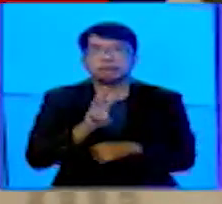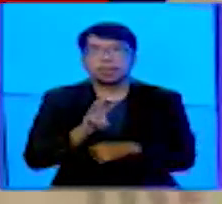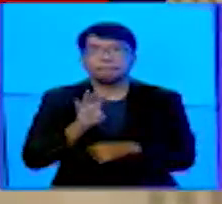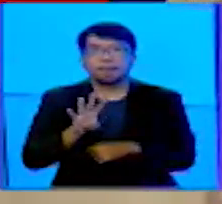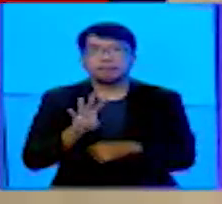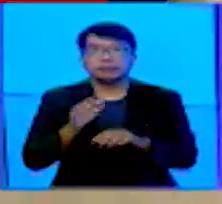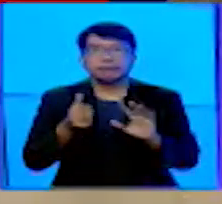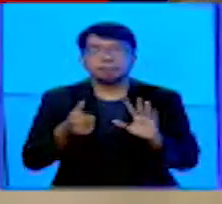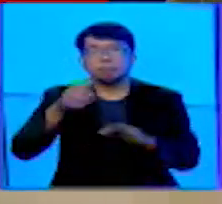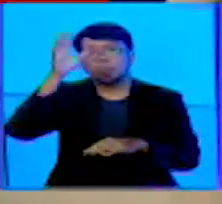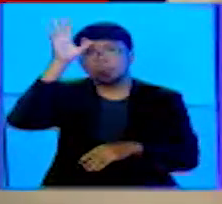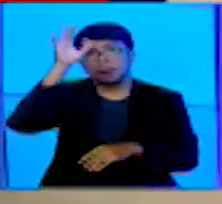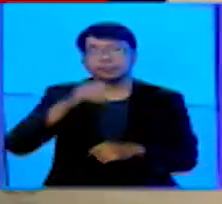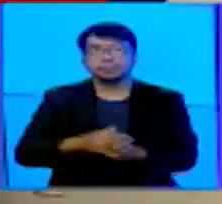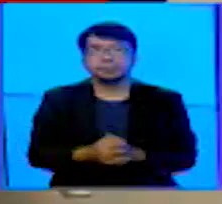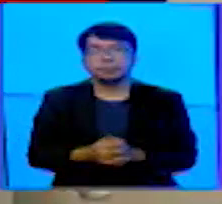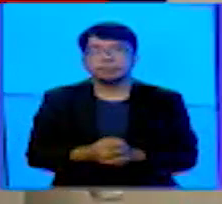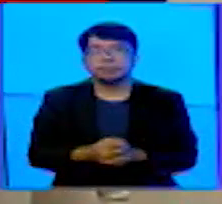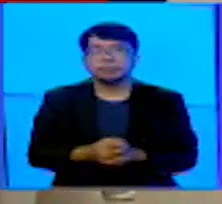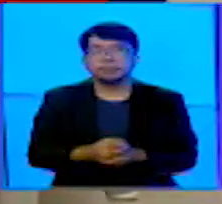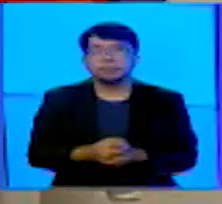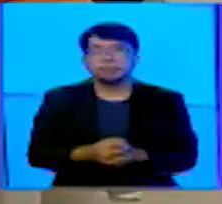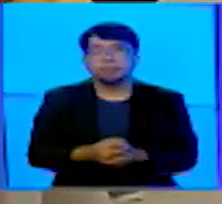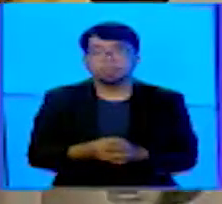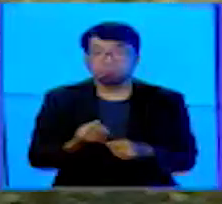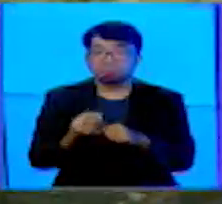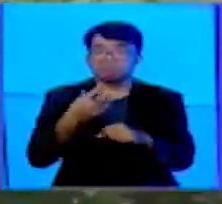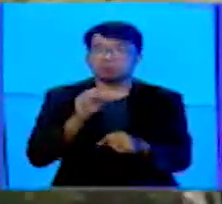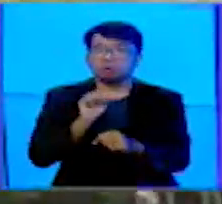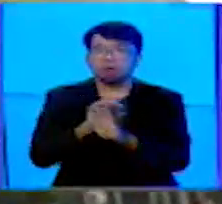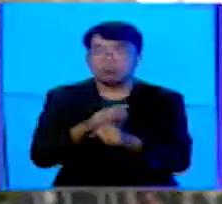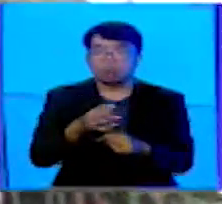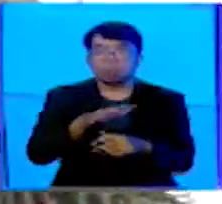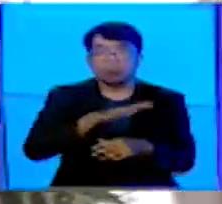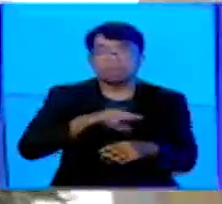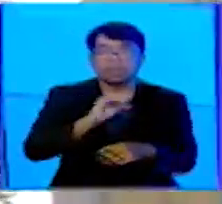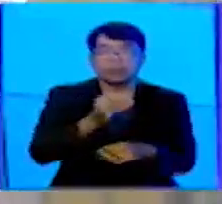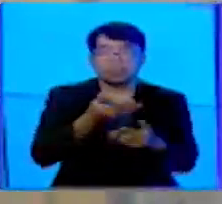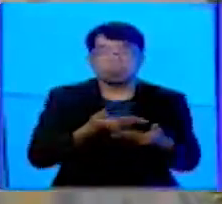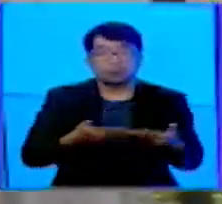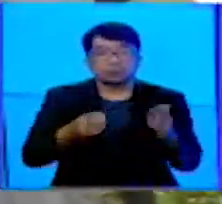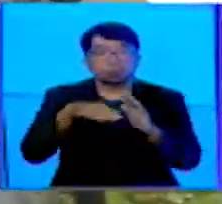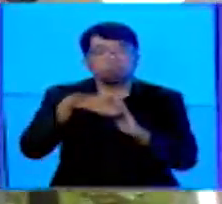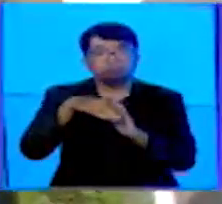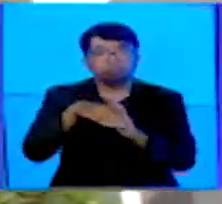2.346 jiwa. Angka positif COVID-19 di Jakarta terus menurun di bawah 1.000 kasus per